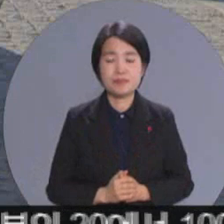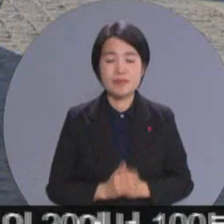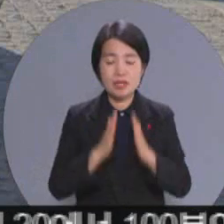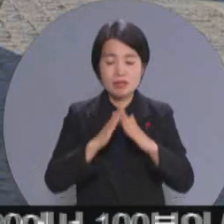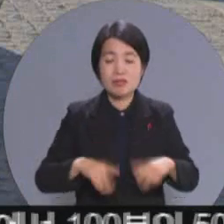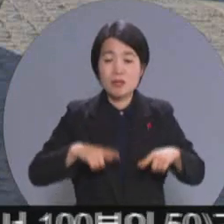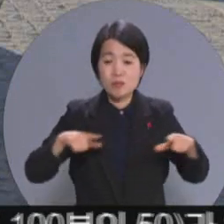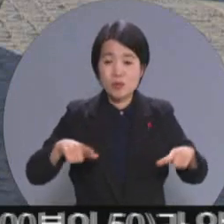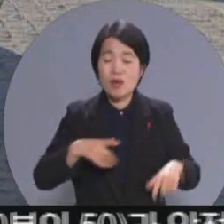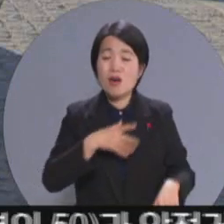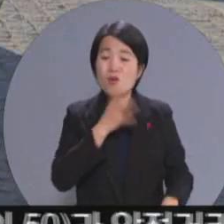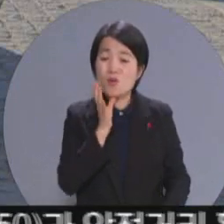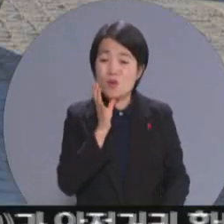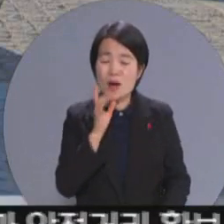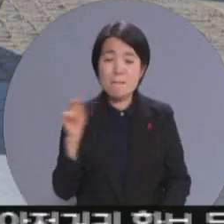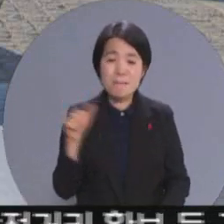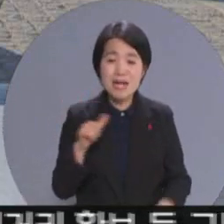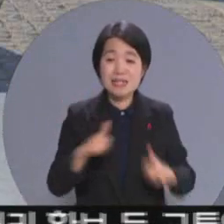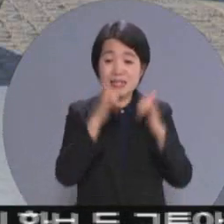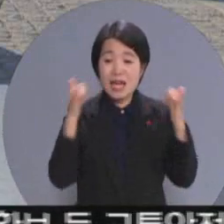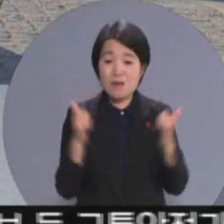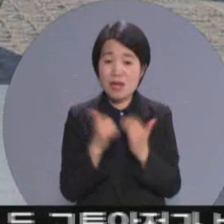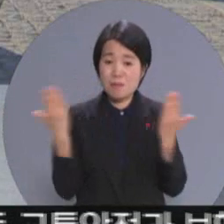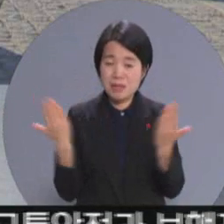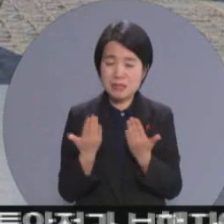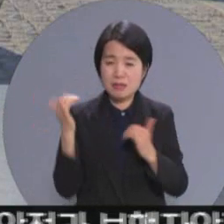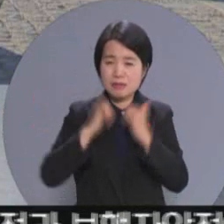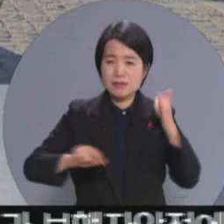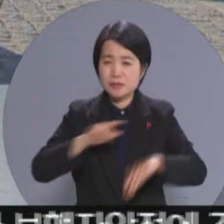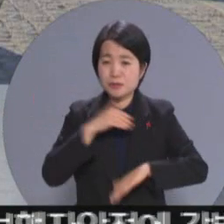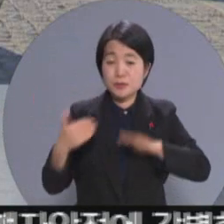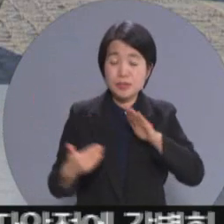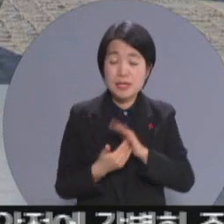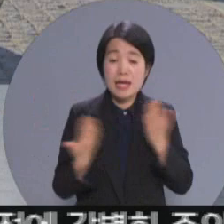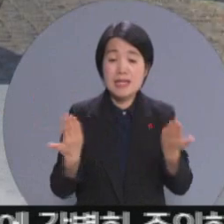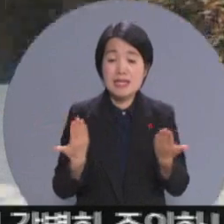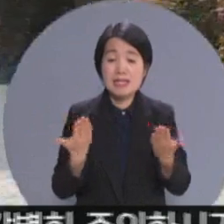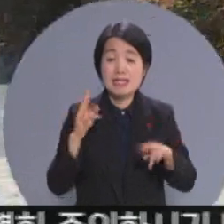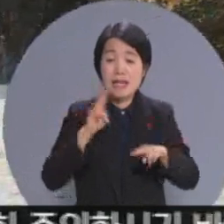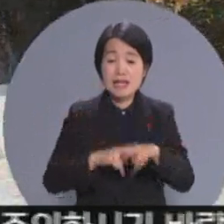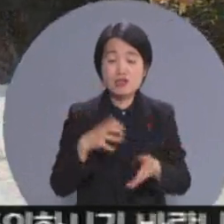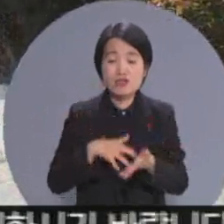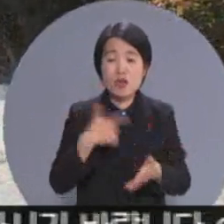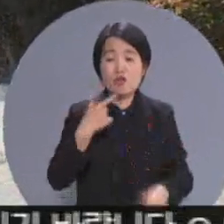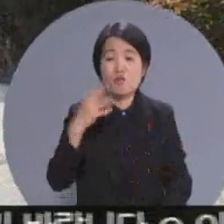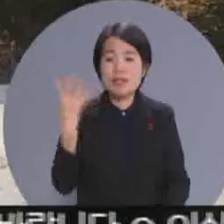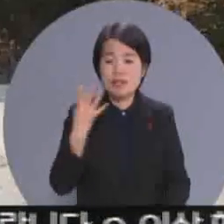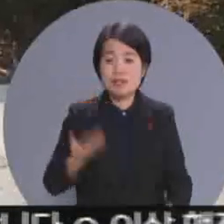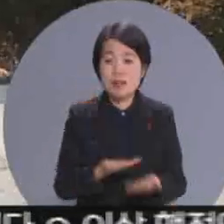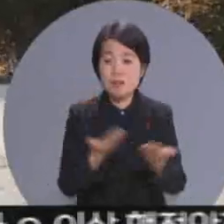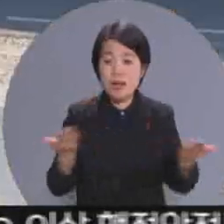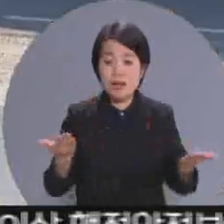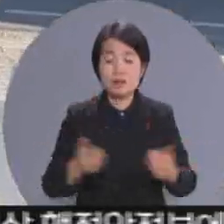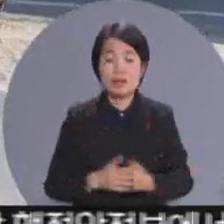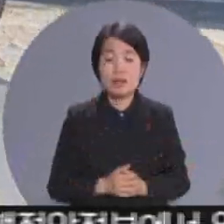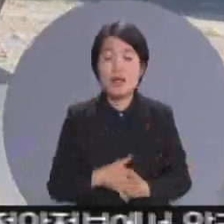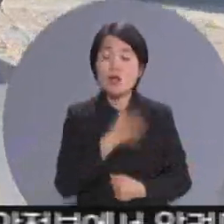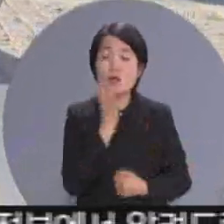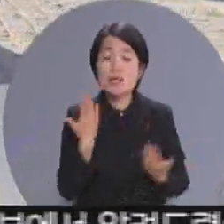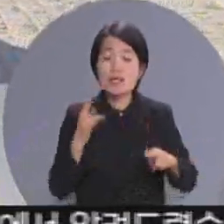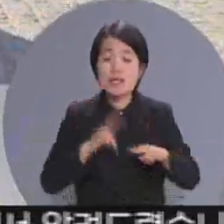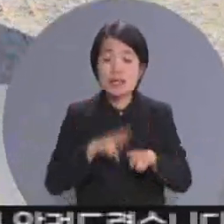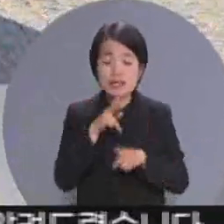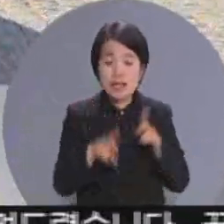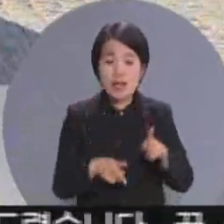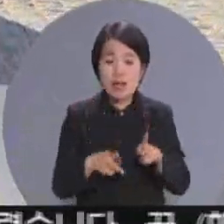전라남도가 초고령 사회 등을 대비해 올해 역대 최대인 6 4천여의 노인 일자리를 제공합니다 노인 일자리